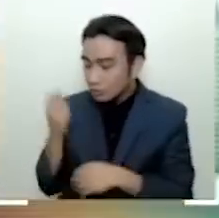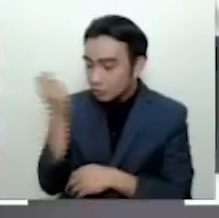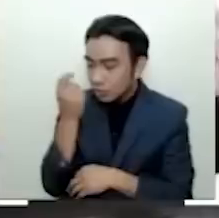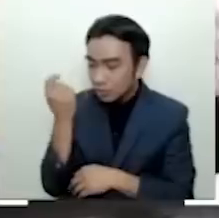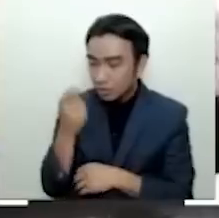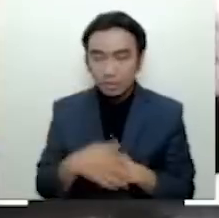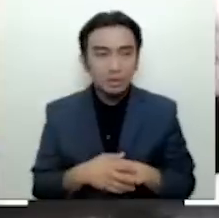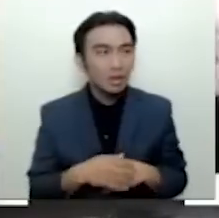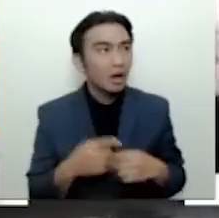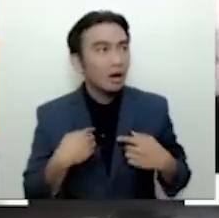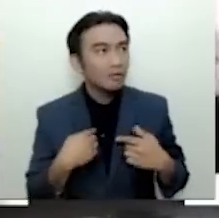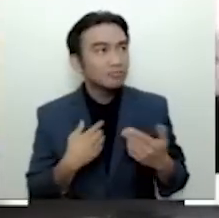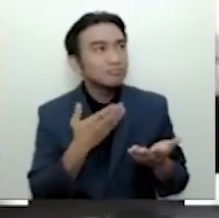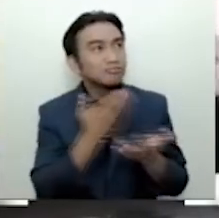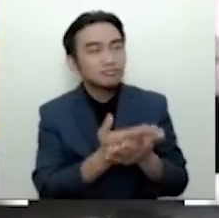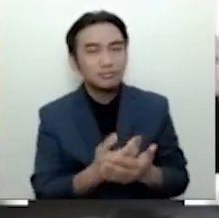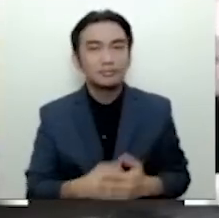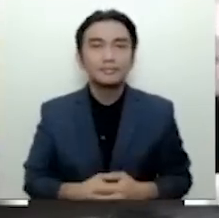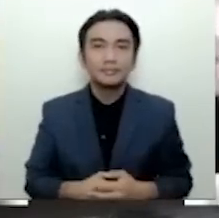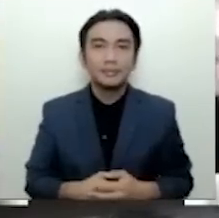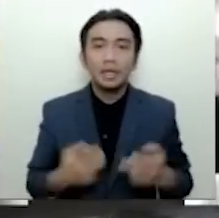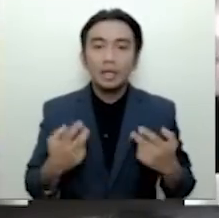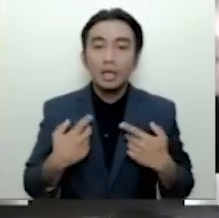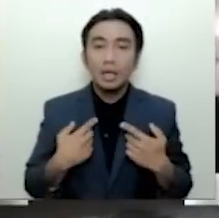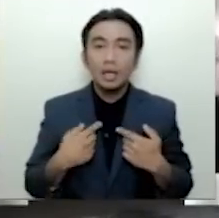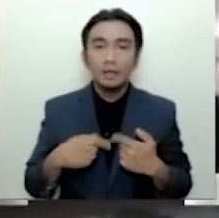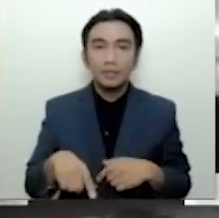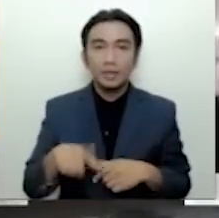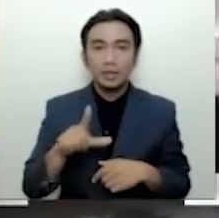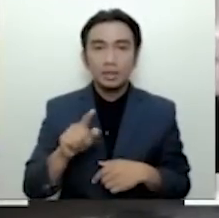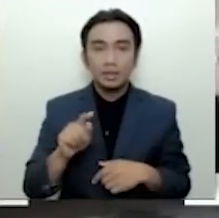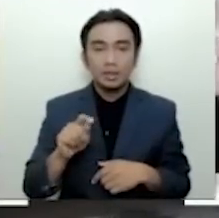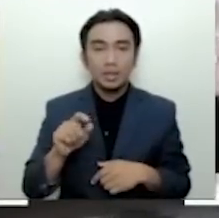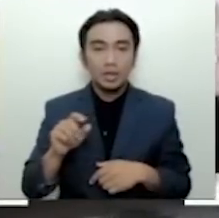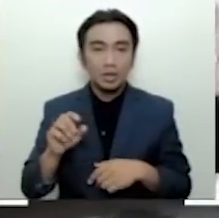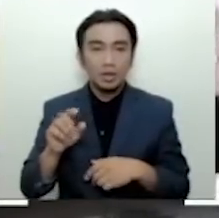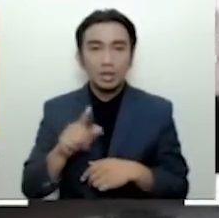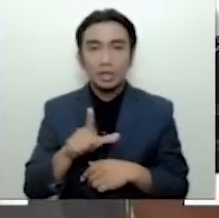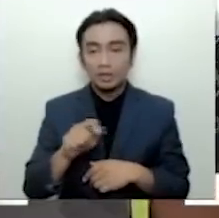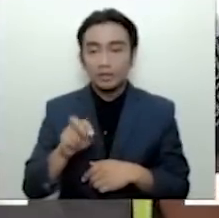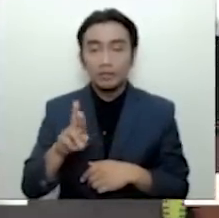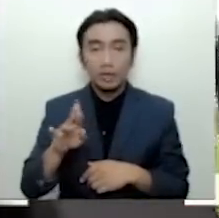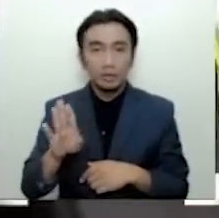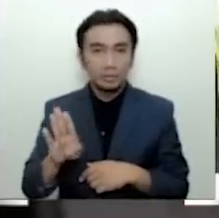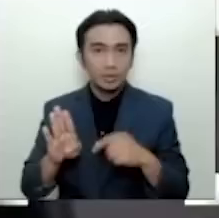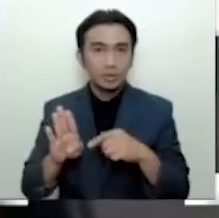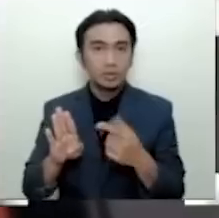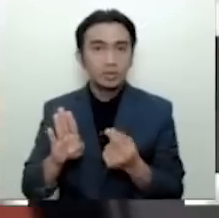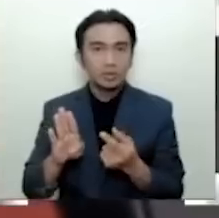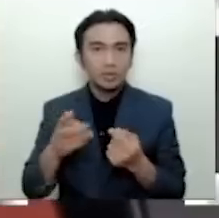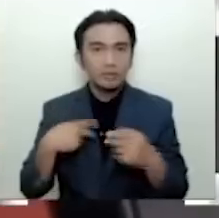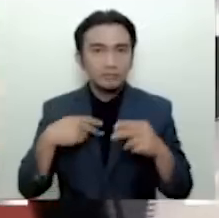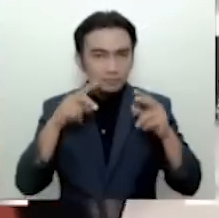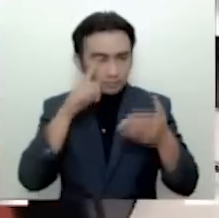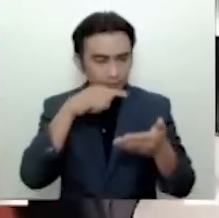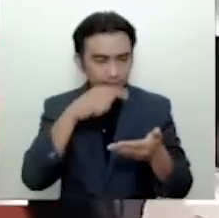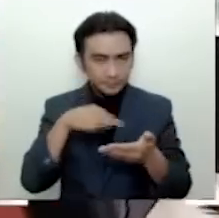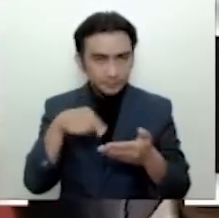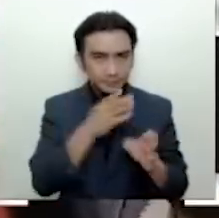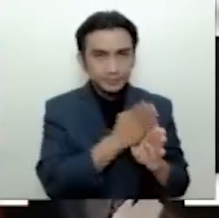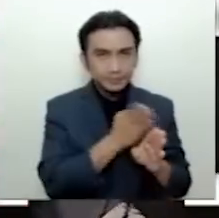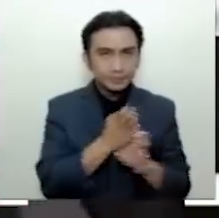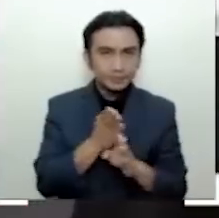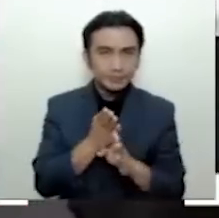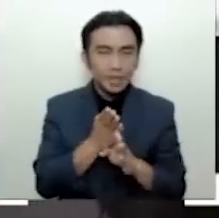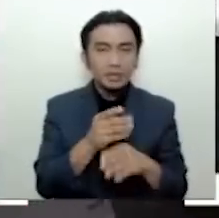Papahinga. Kaya naman ang Land Transportation Franchising and Regulatory Board o LTFRB, ininspeksyon na ang ilang bus, lalo na yung